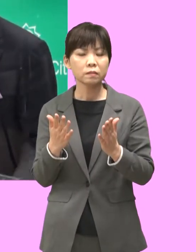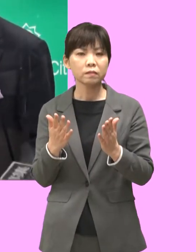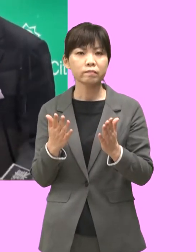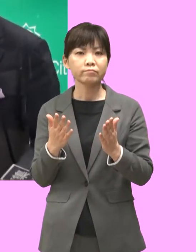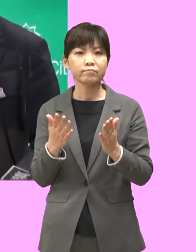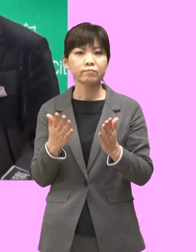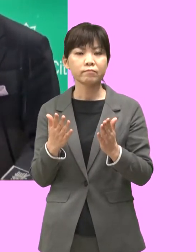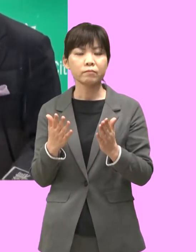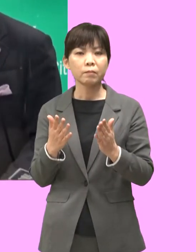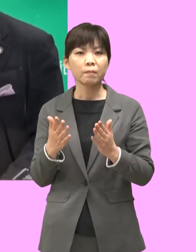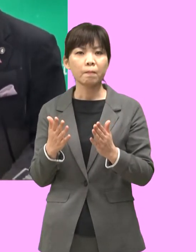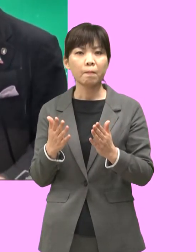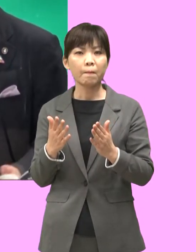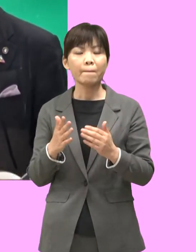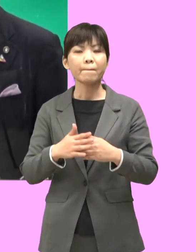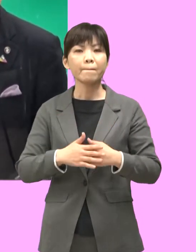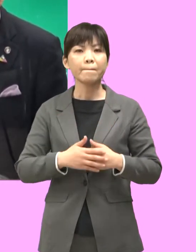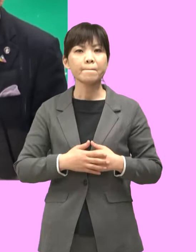あの